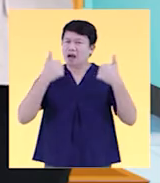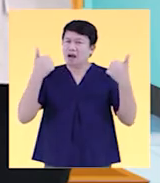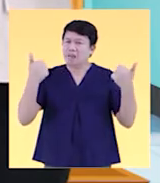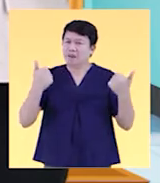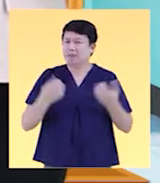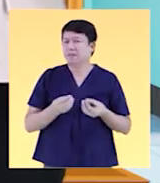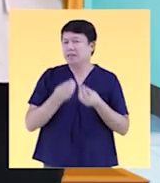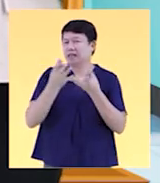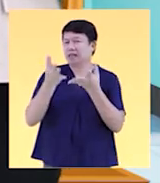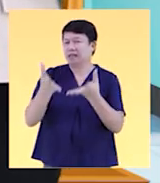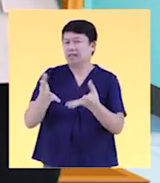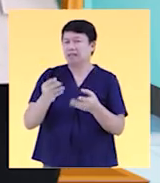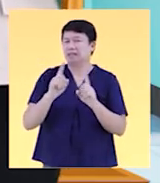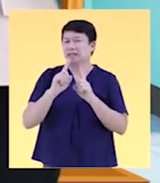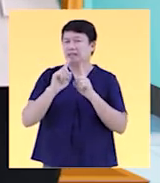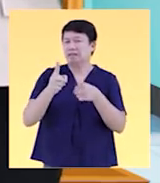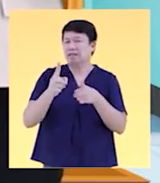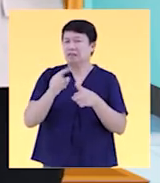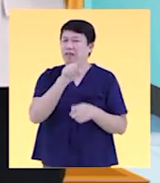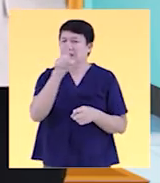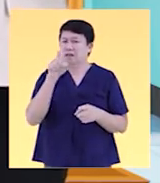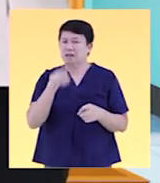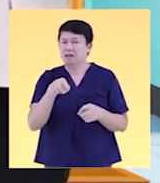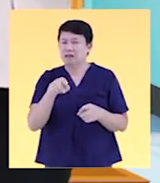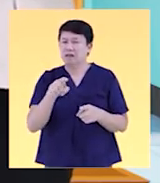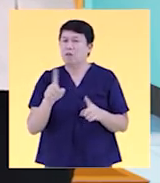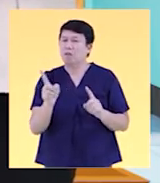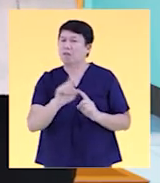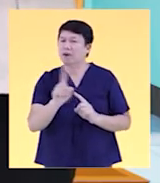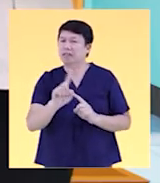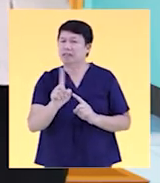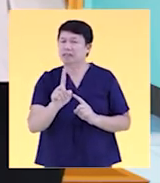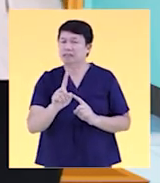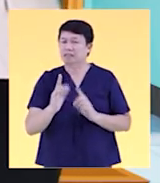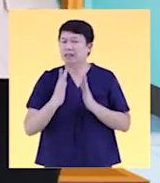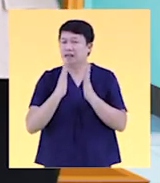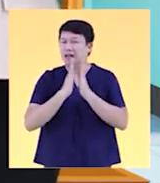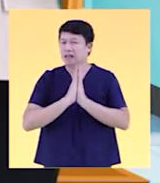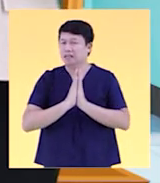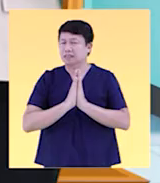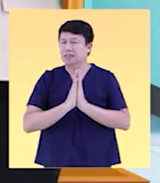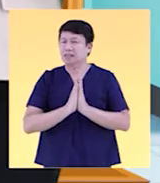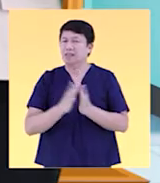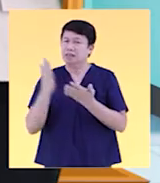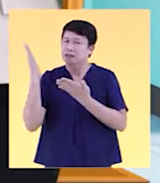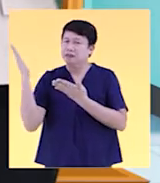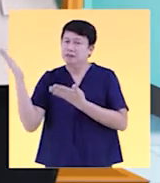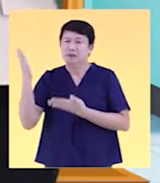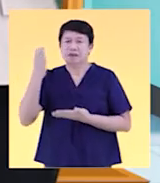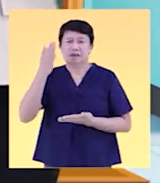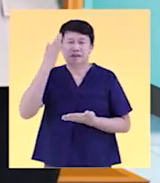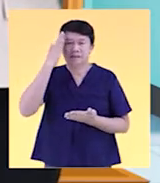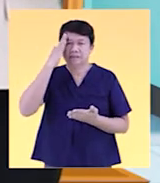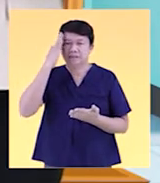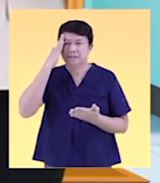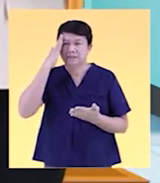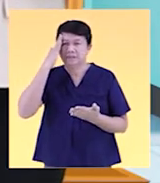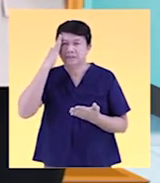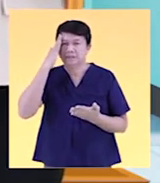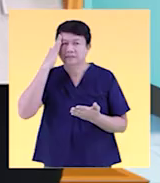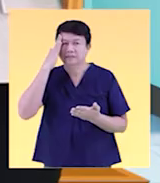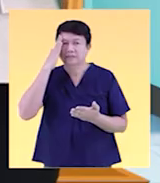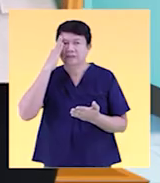paano mabibigyan ng sagot ang tanong na what is asked. Dito ay malalaman kung kung